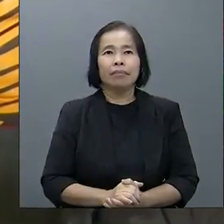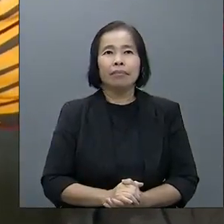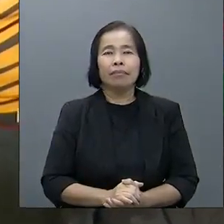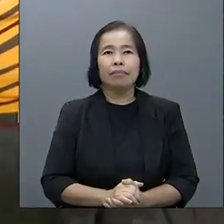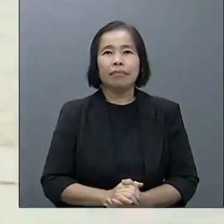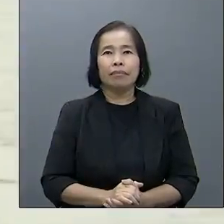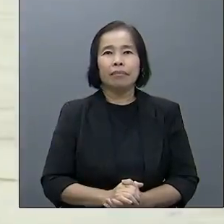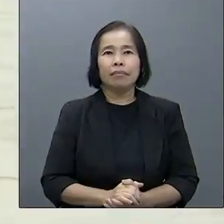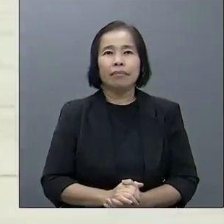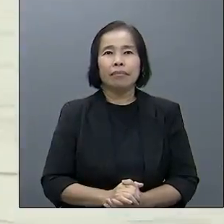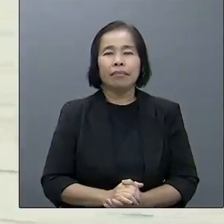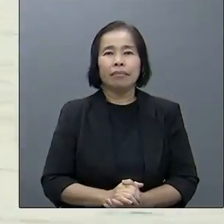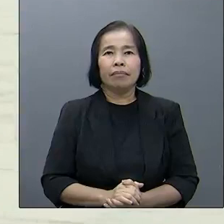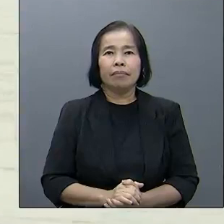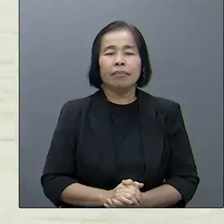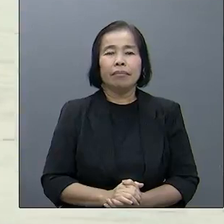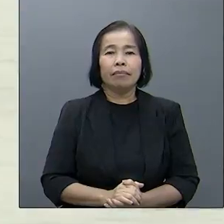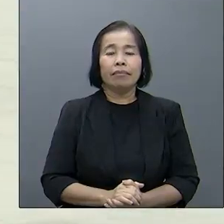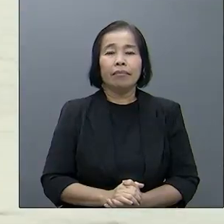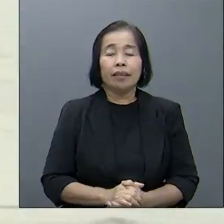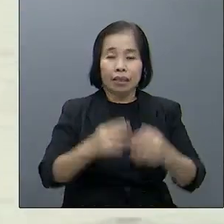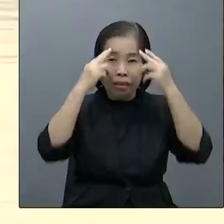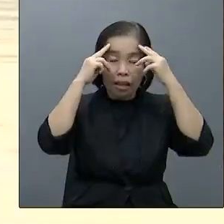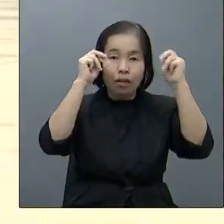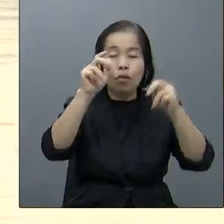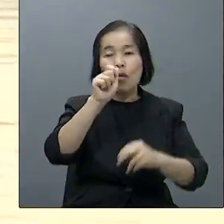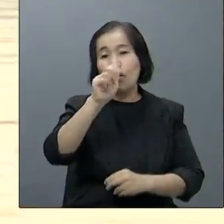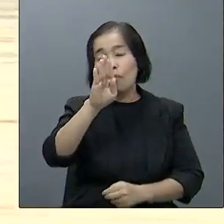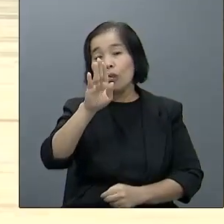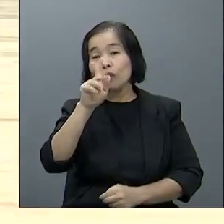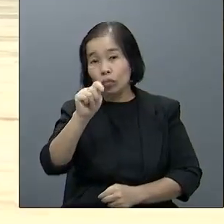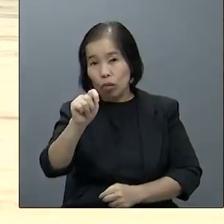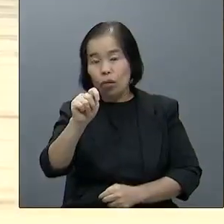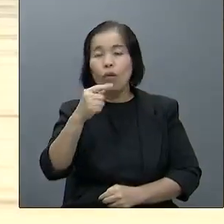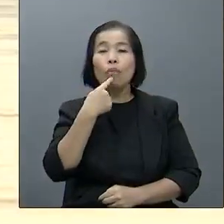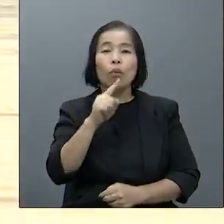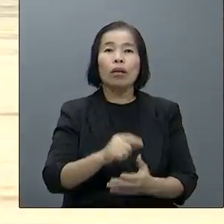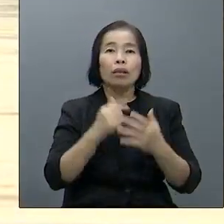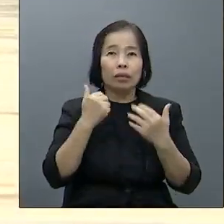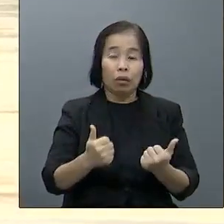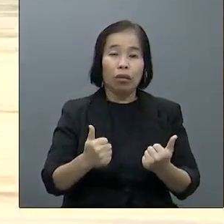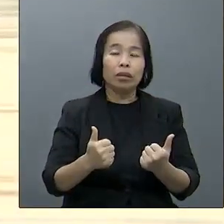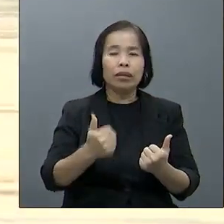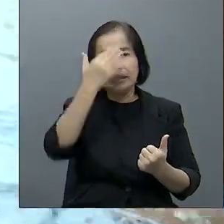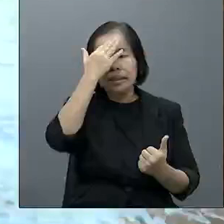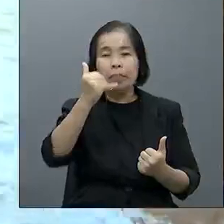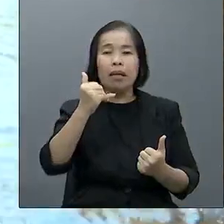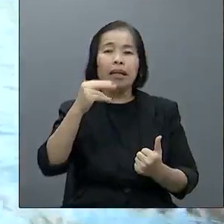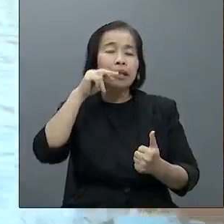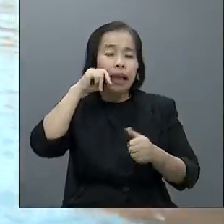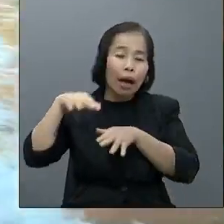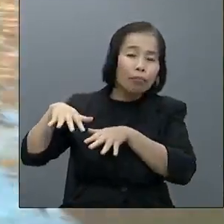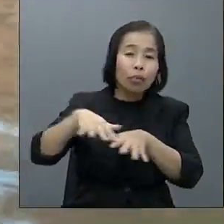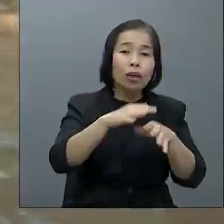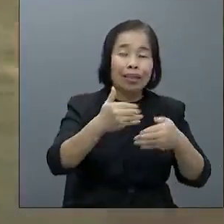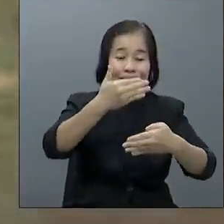้เป็นไงบ้างตอนนี้เรา ด้านนายกองค์การบริหารส่วนตำบลวังใหญ่ระบุว่าจุดที่เกิดแม่น้ำยมผุดออกมานั้นเพิ่งสร้างเสร็